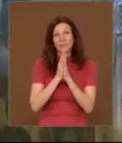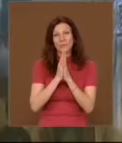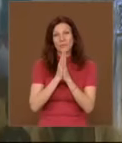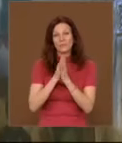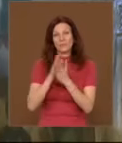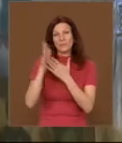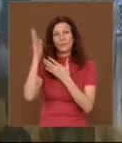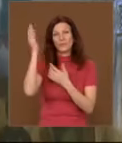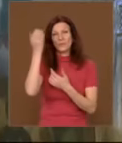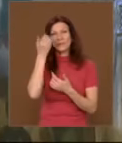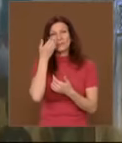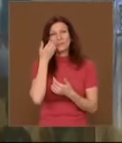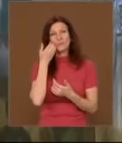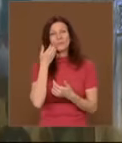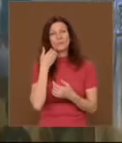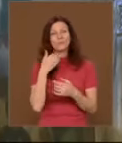помолим.